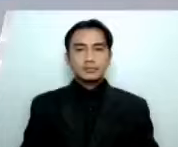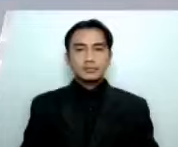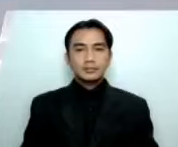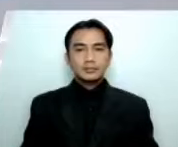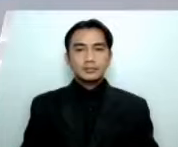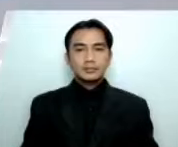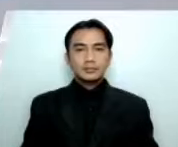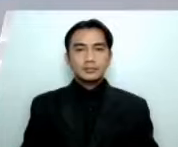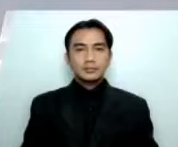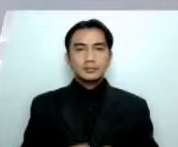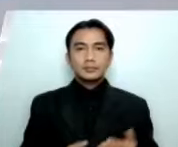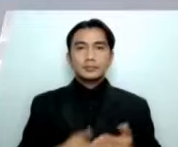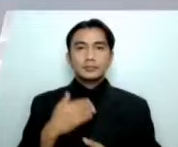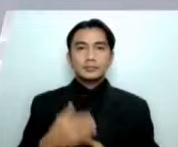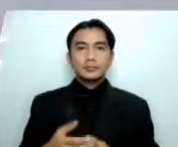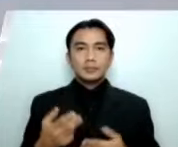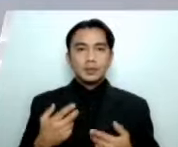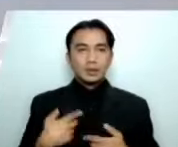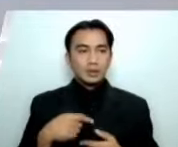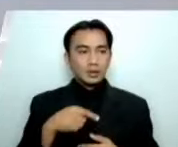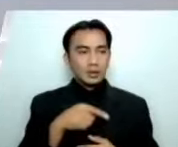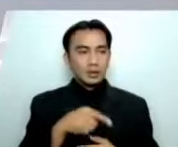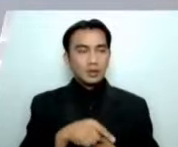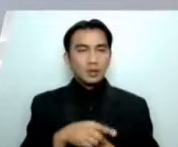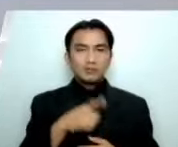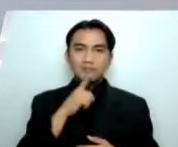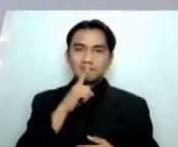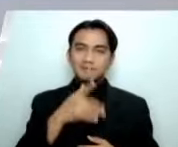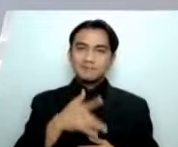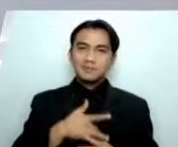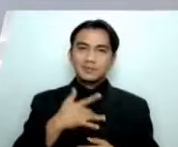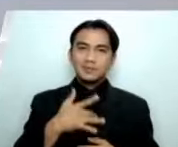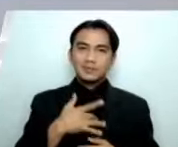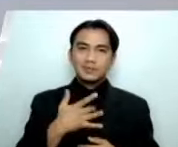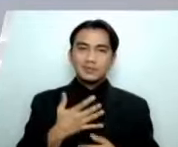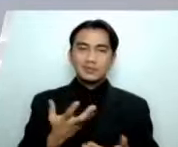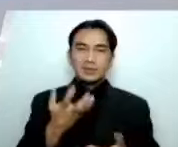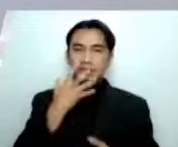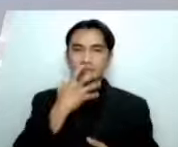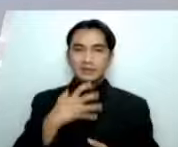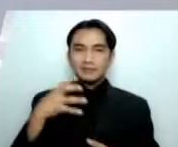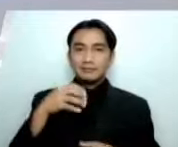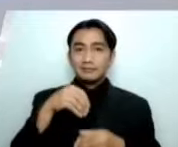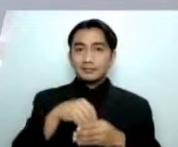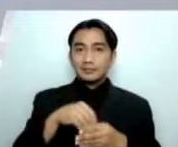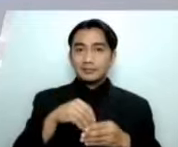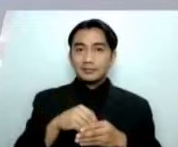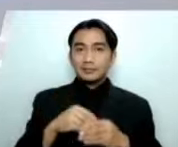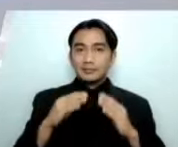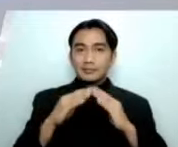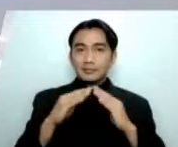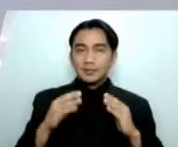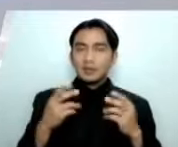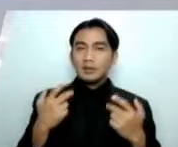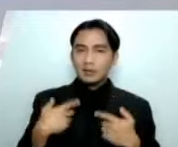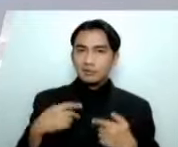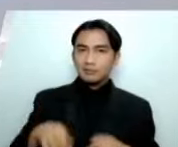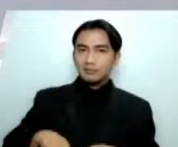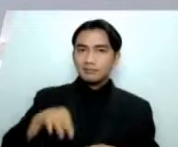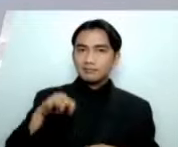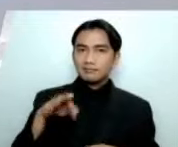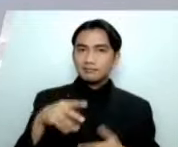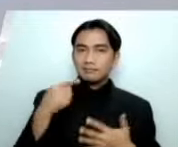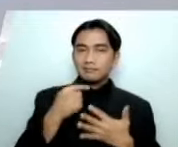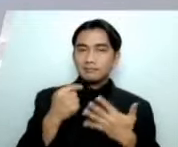malugon na ba ang init sa loob ng inyong mga bahay may mga paraan daw para maging presko ang inyong tahanan ang